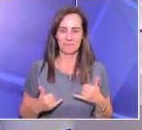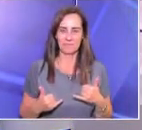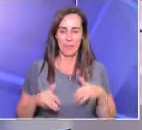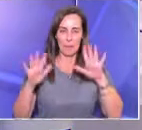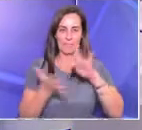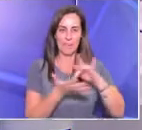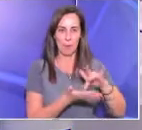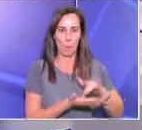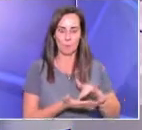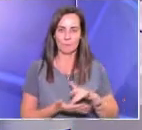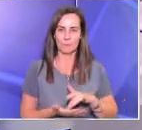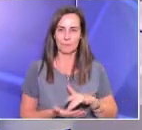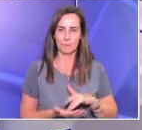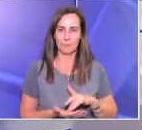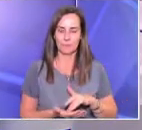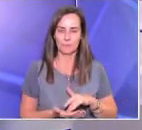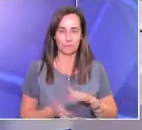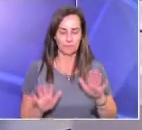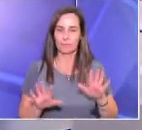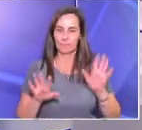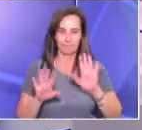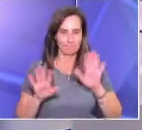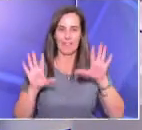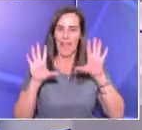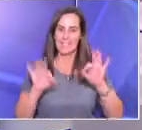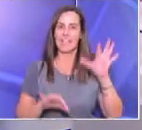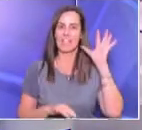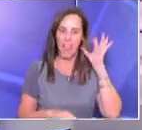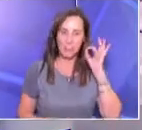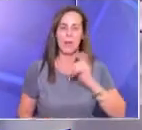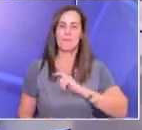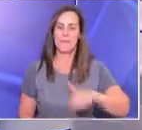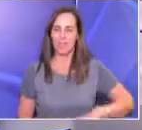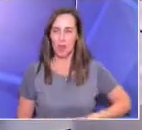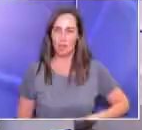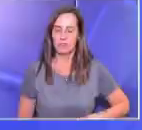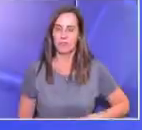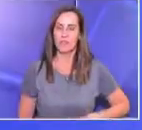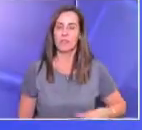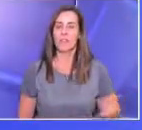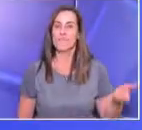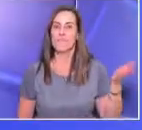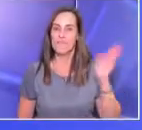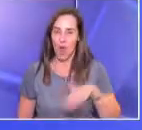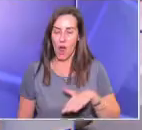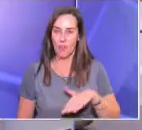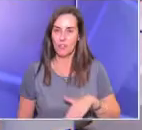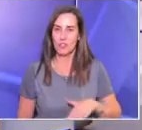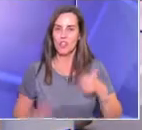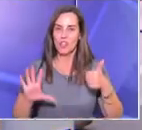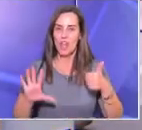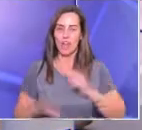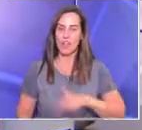ב-10 מקומות, ב-10 נשים שזכו ברשויות. זה הכפלה מהפעם הקודמת. ועוד 6